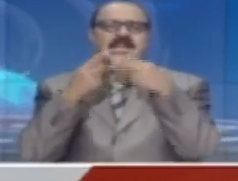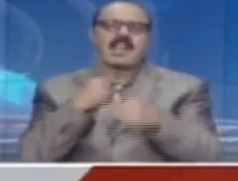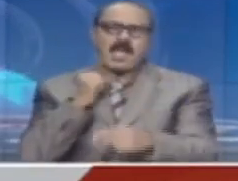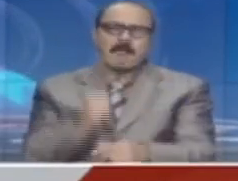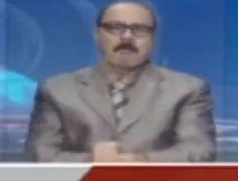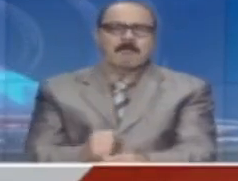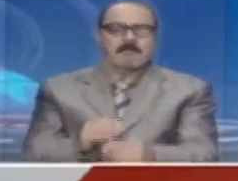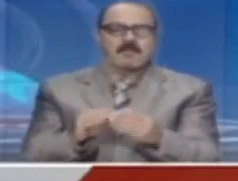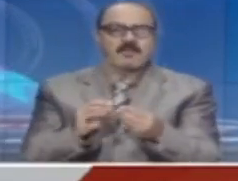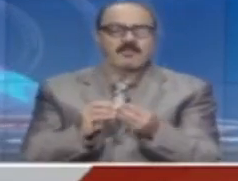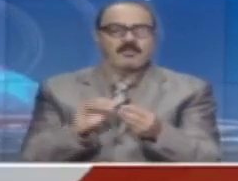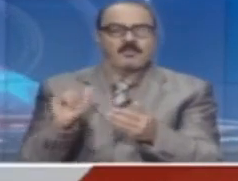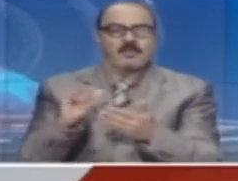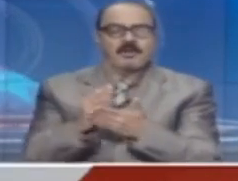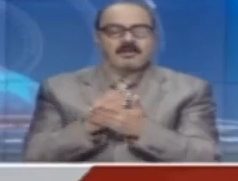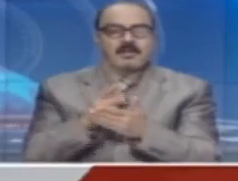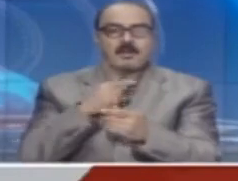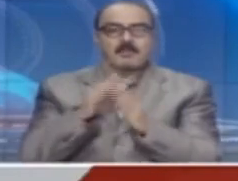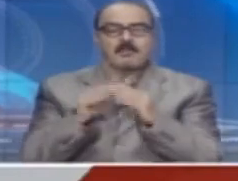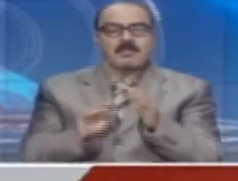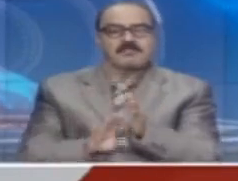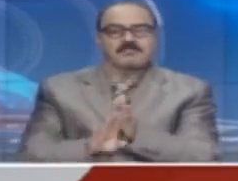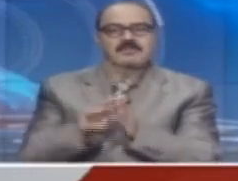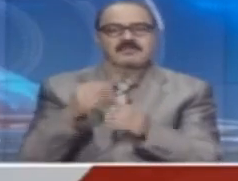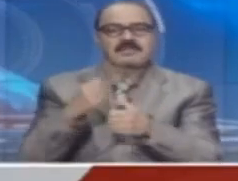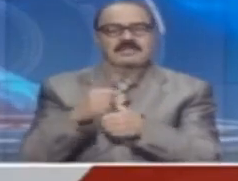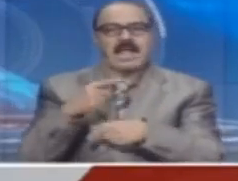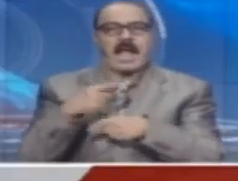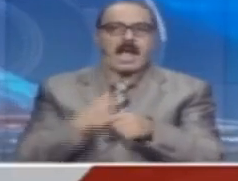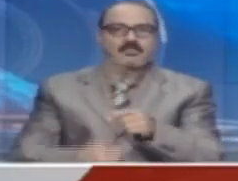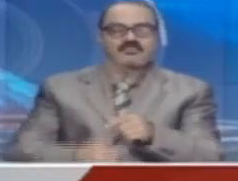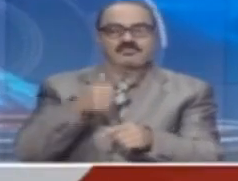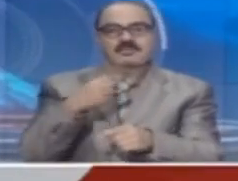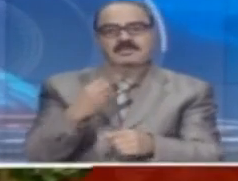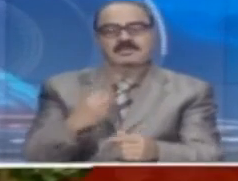بتتمناها؟ وإيه أكتر أمنية لمصر حضرتك نفسك تحققها؟